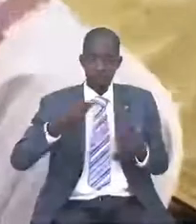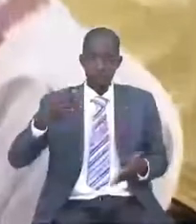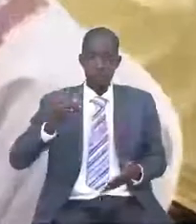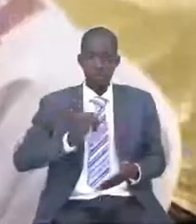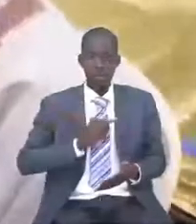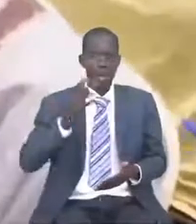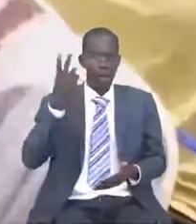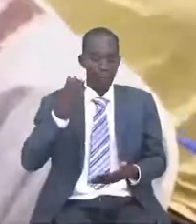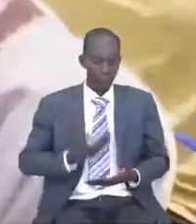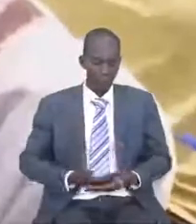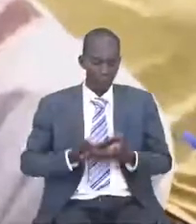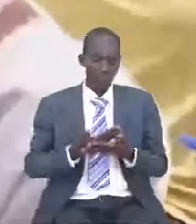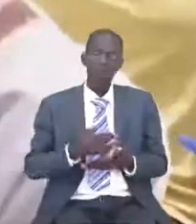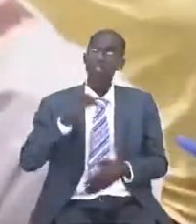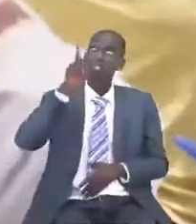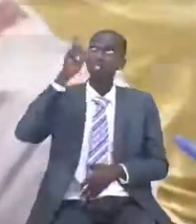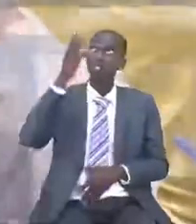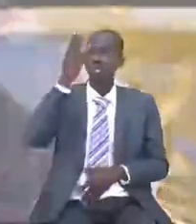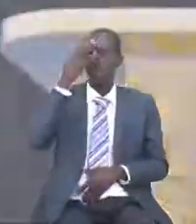Dis-le pour toi-même.